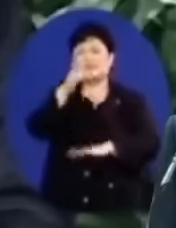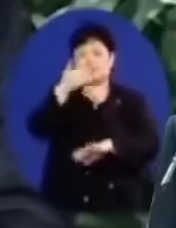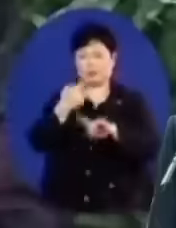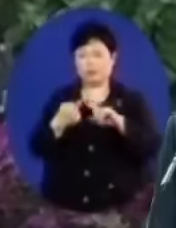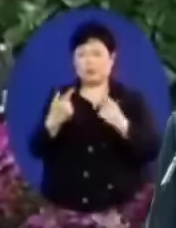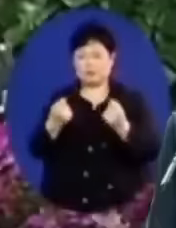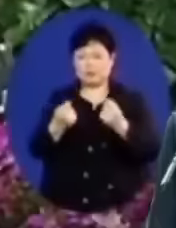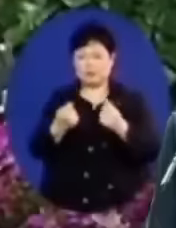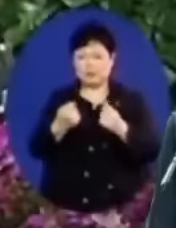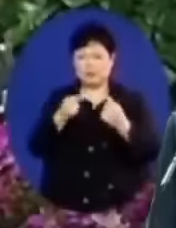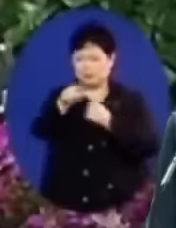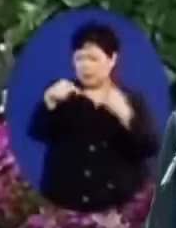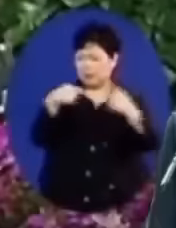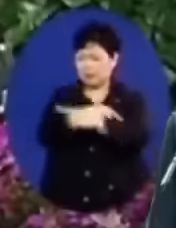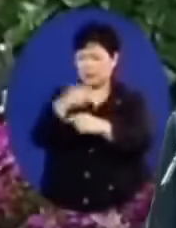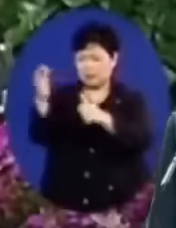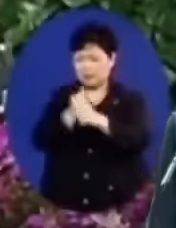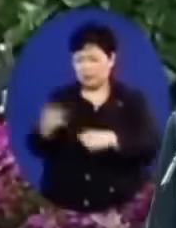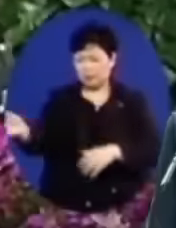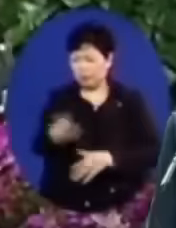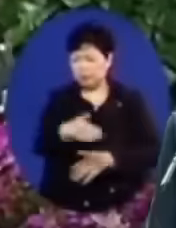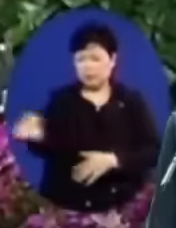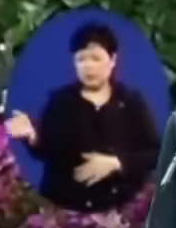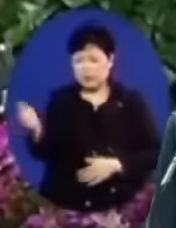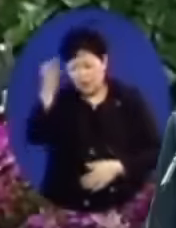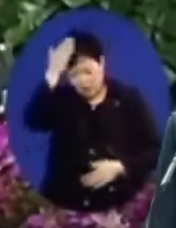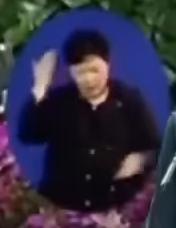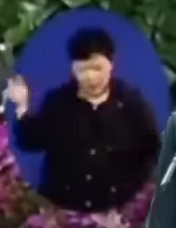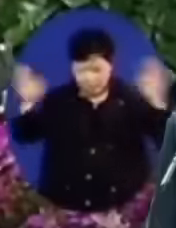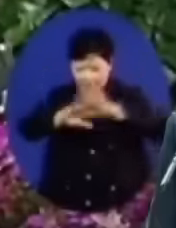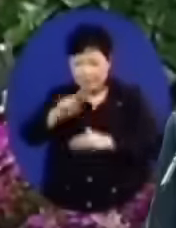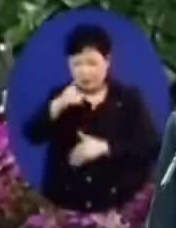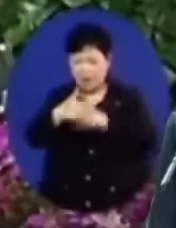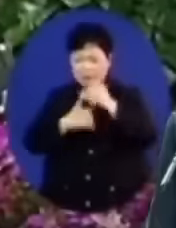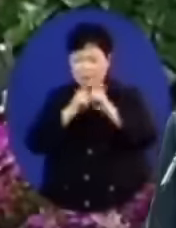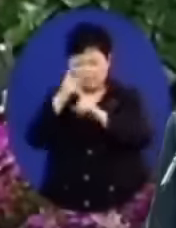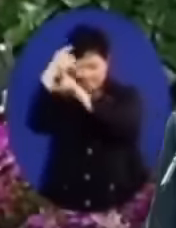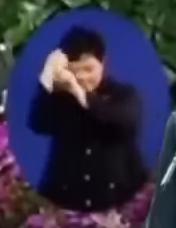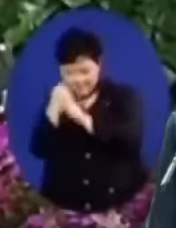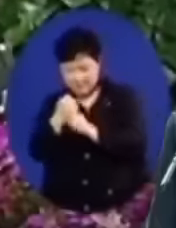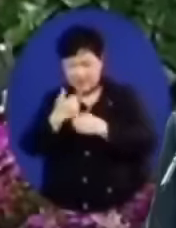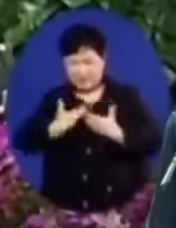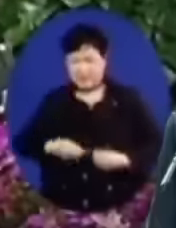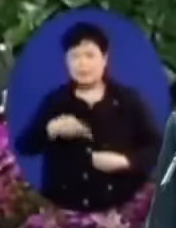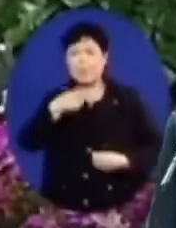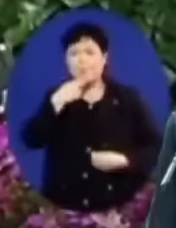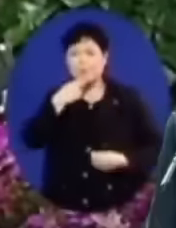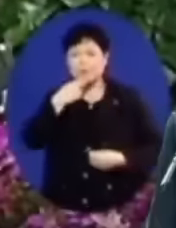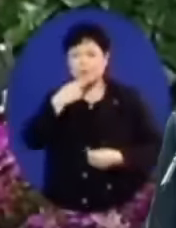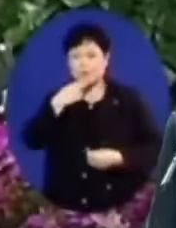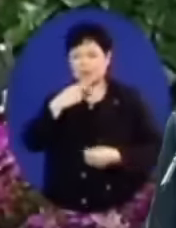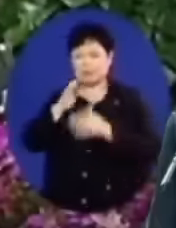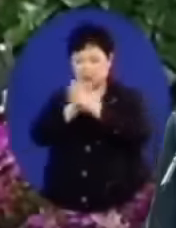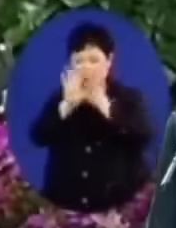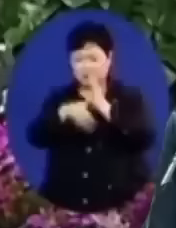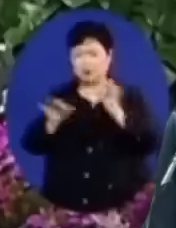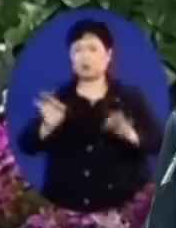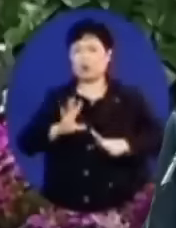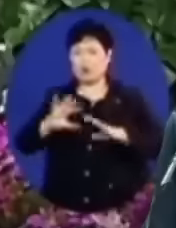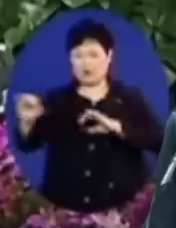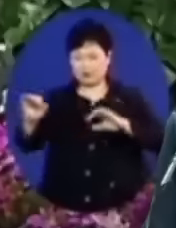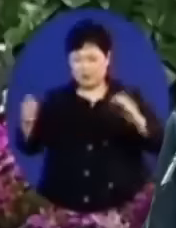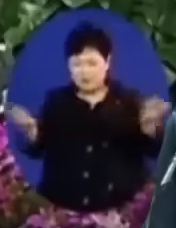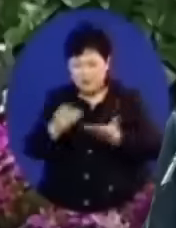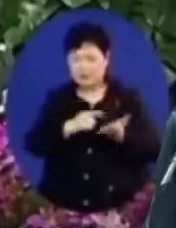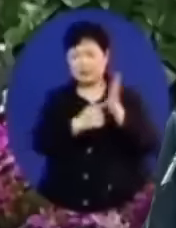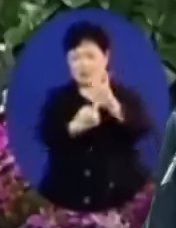사방을 둘러봐도 잡히는 것 없는 깜깜한 밤일지라도 말씀에 의지하여 낙심치 않고 기도할 때 이처럼 놀라운 일이 일어나게